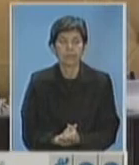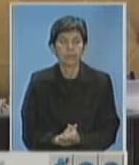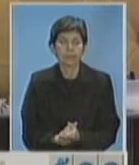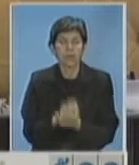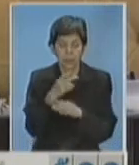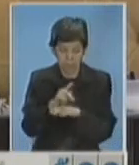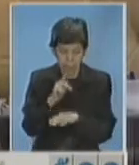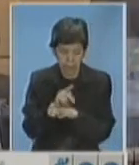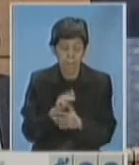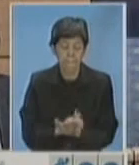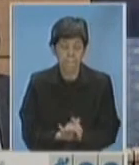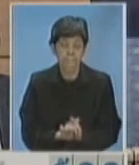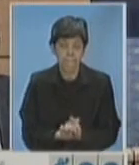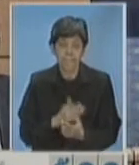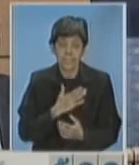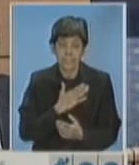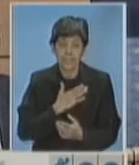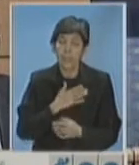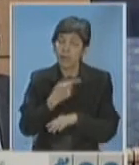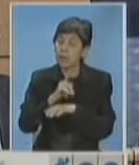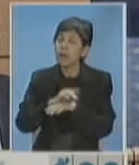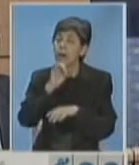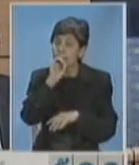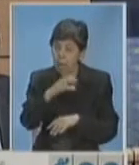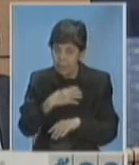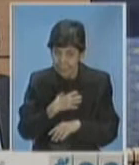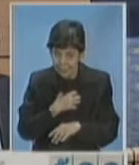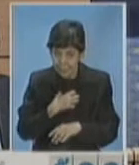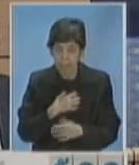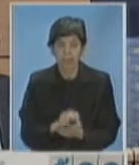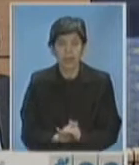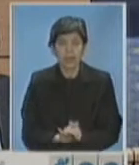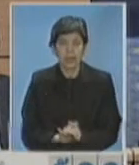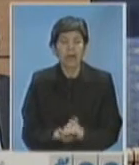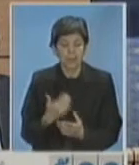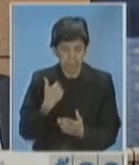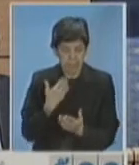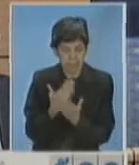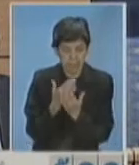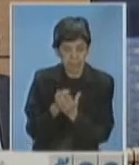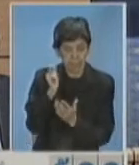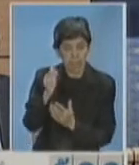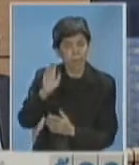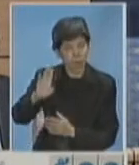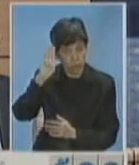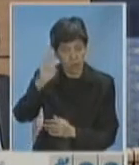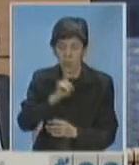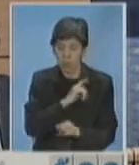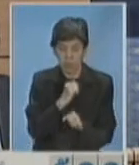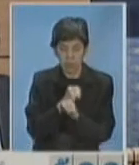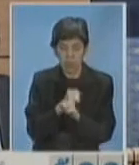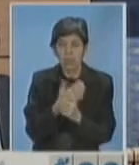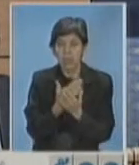ท่านประธานที่เคารพผมอยากจะกราบเรียนท่านประธานเพียงว่ามีการจ้างบริษัทเพื่อมาเก็บขยะเป็นเ